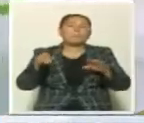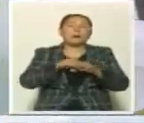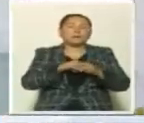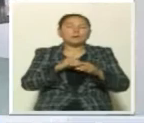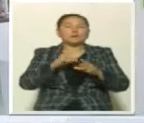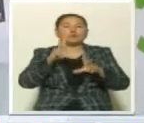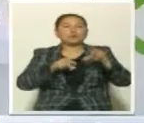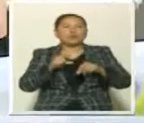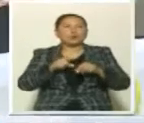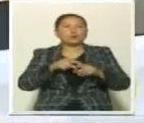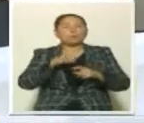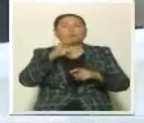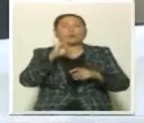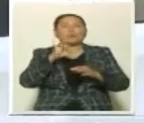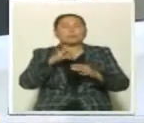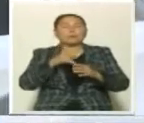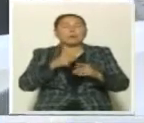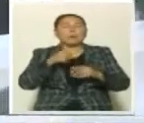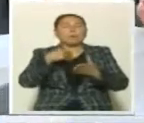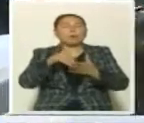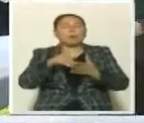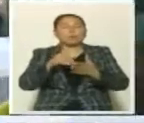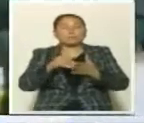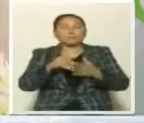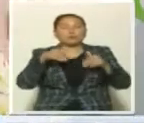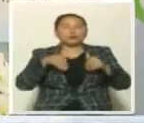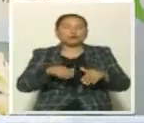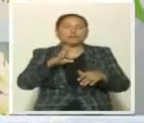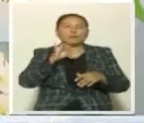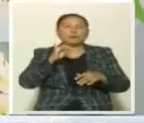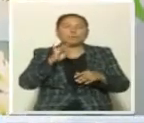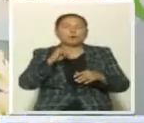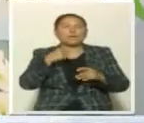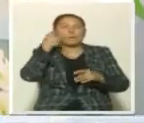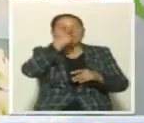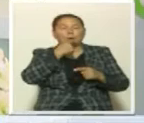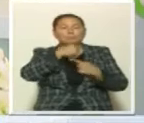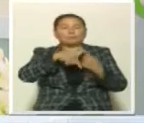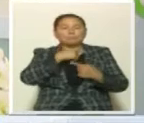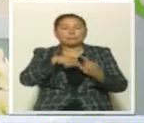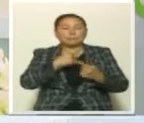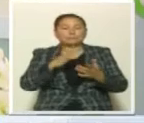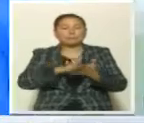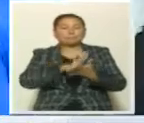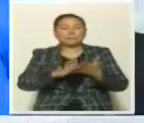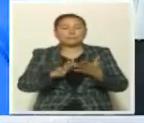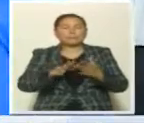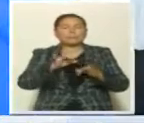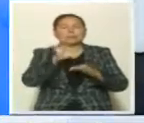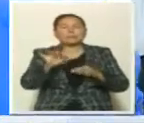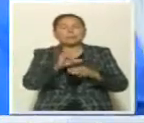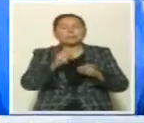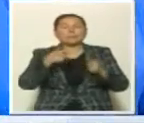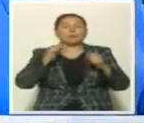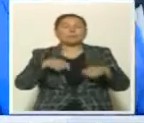для осуществления брокерских операций, покупка комплексного решения Freedom Box для индивидуальных предпринимателей с бесплатным терминалом,